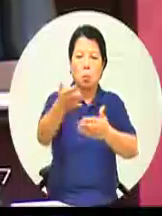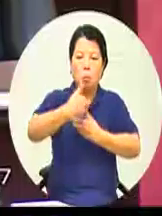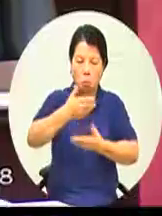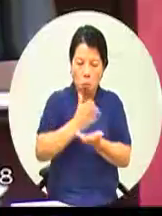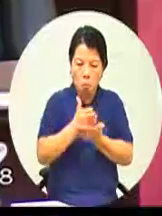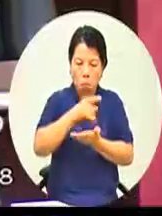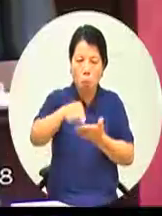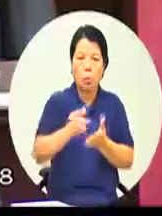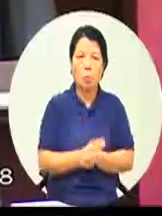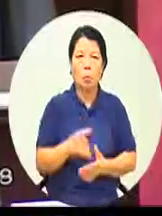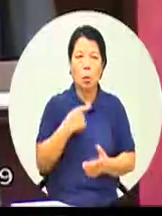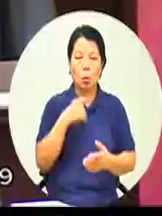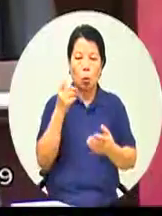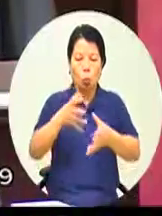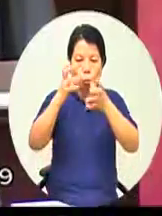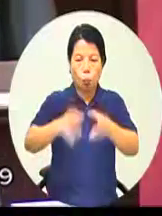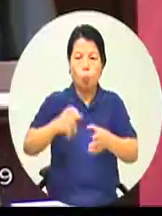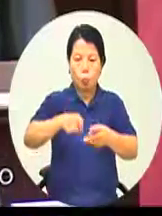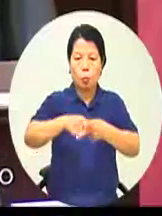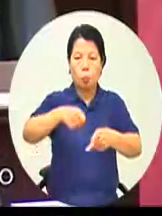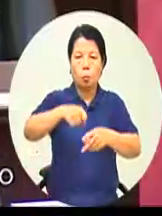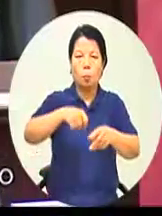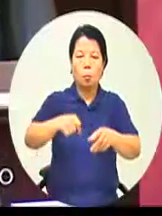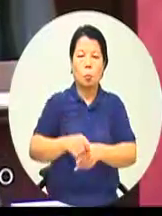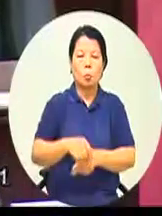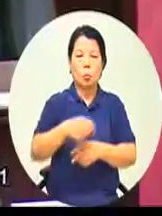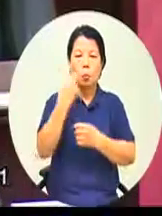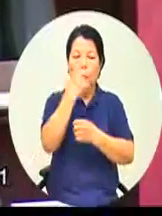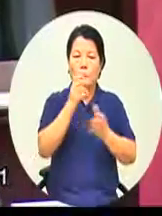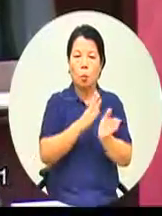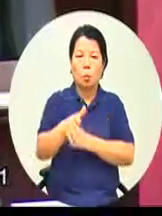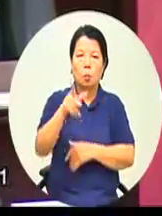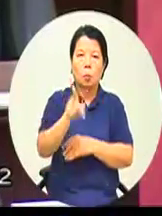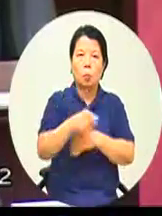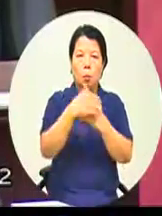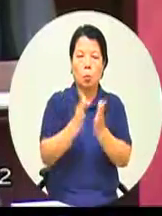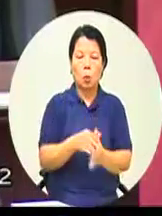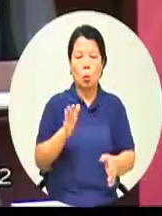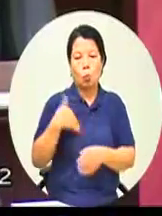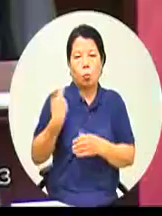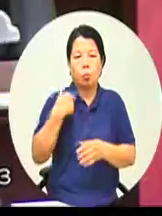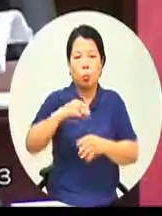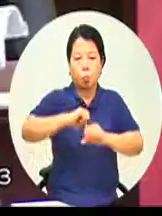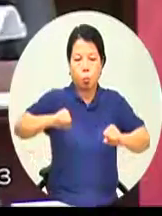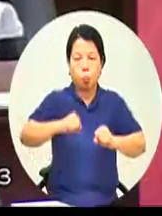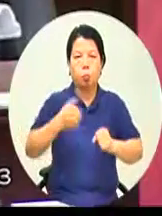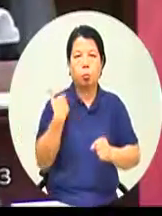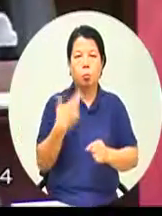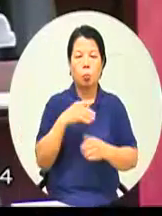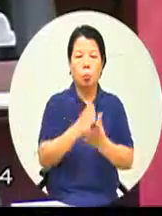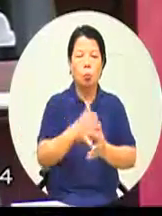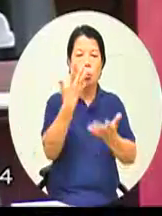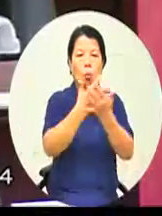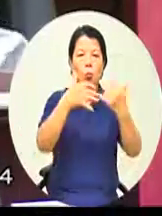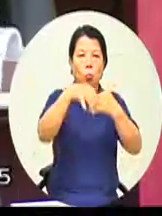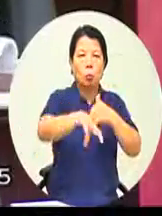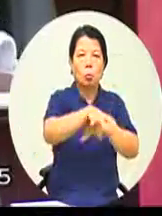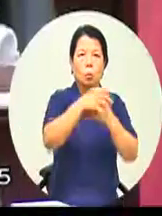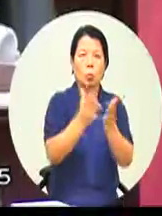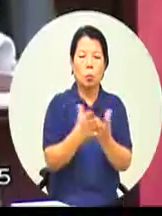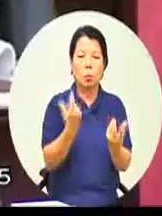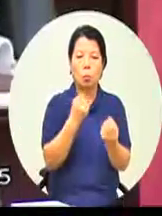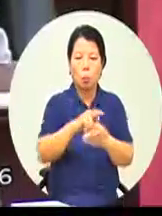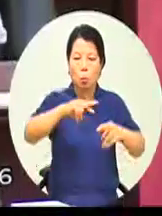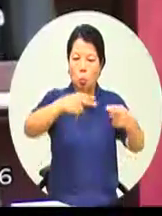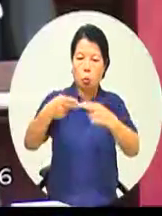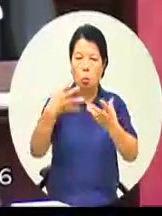常的肯定这个成立这样子的一个工程管理科，但是我并不了解因为我在网站上我们教育局网站也没有更